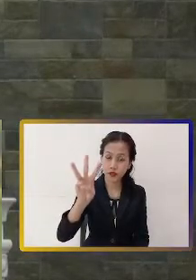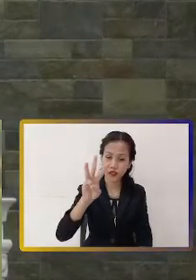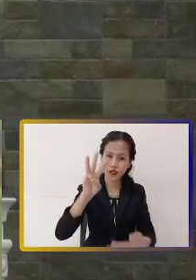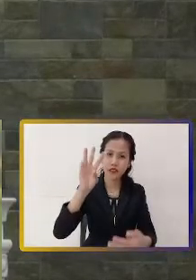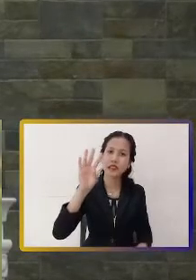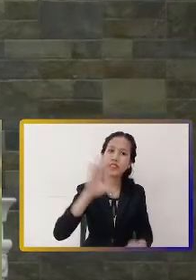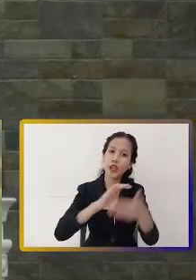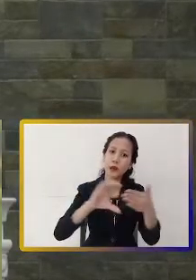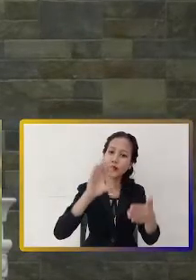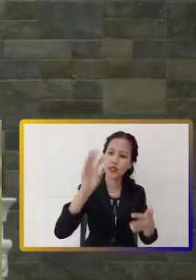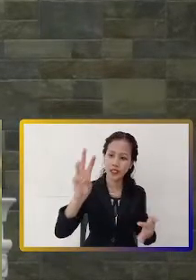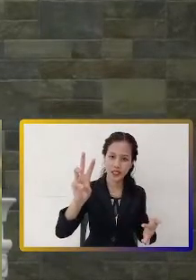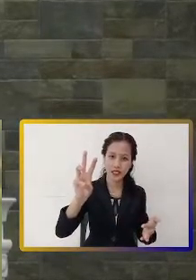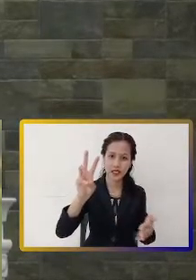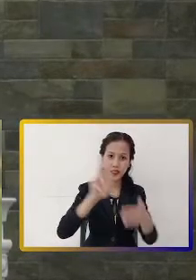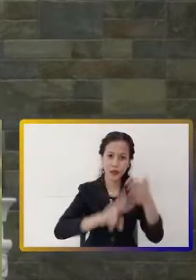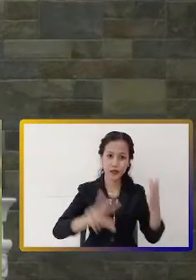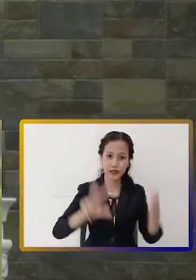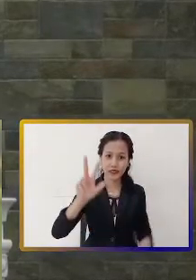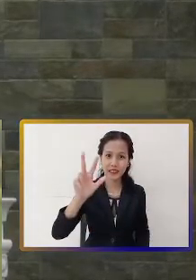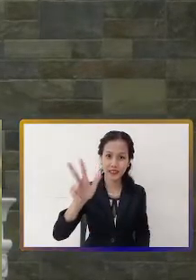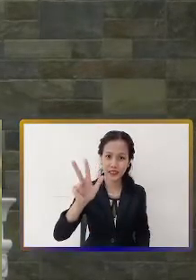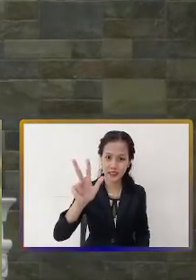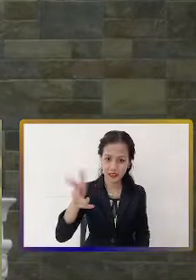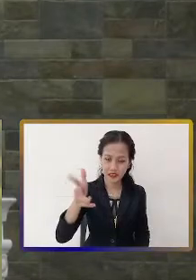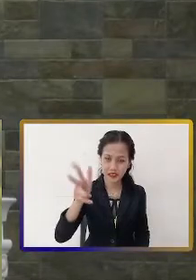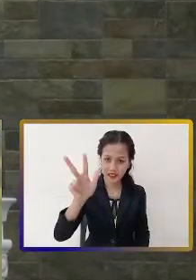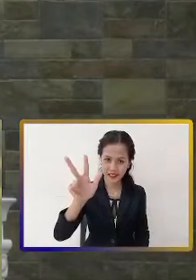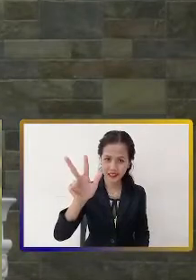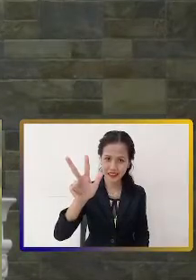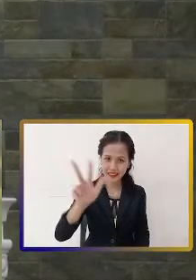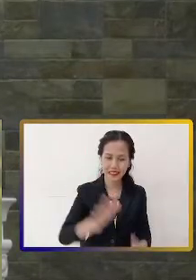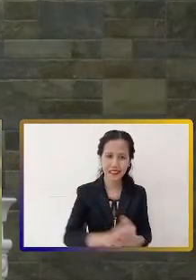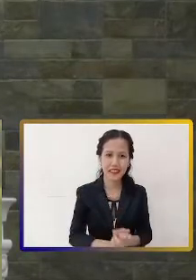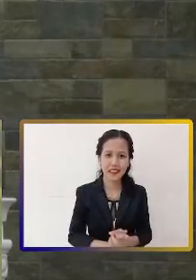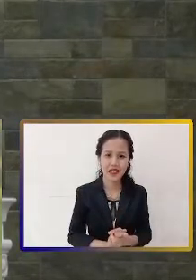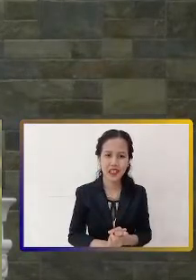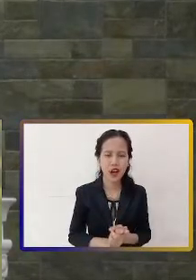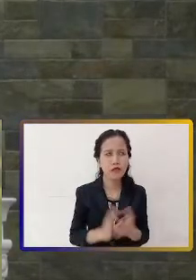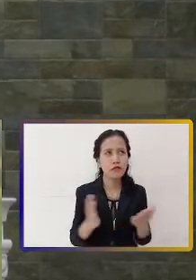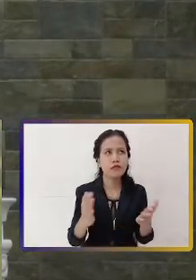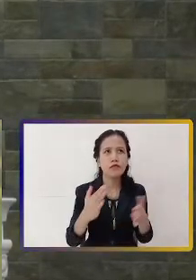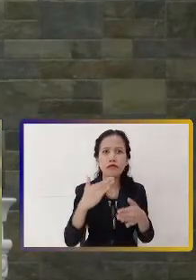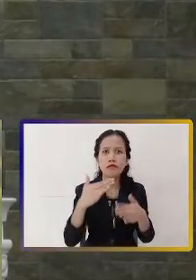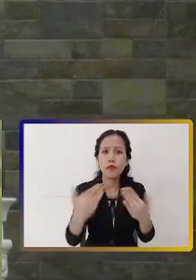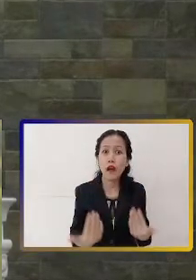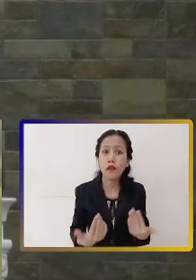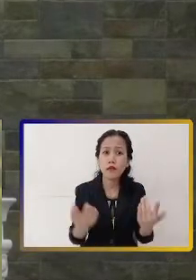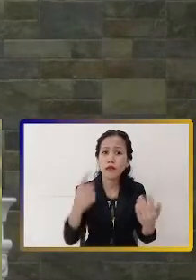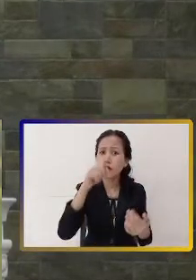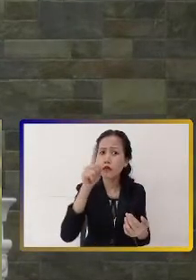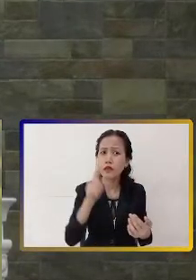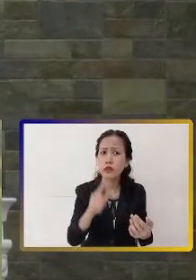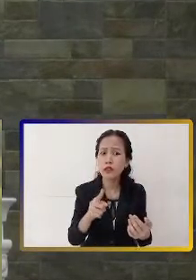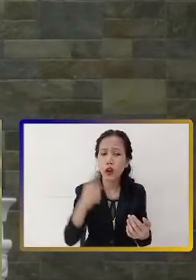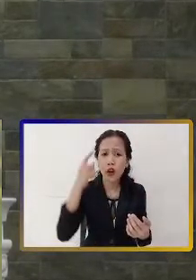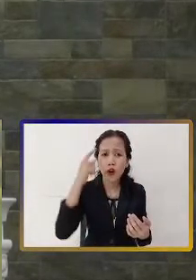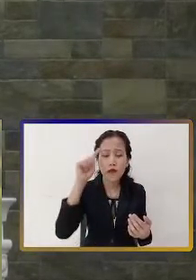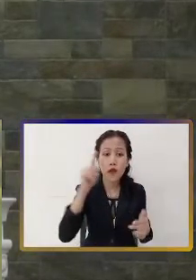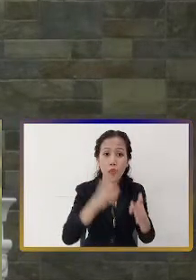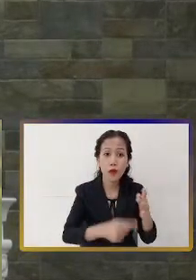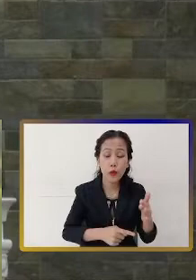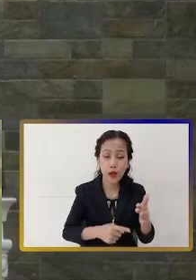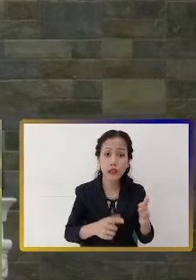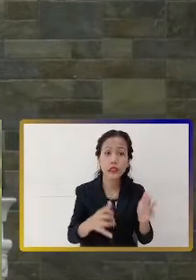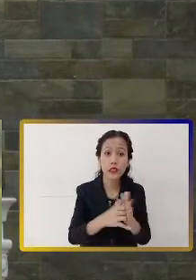Now, tanong, saan? Para saan yung panalangin ni Solomon? Is that for himself or for the kingdom of God? Now, notice what the Bible says